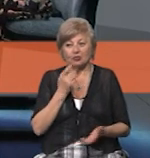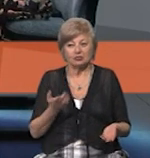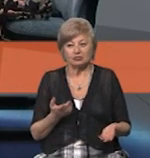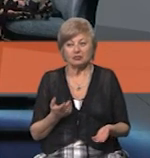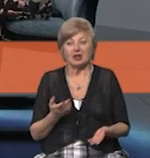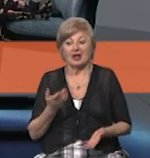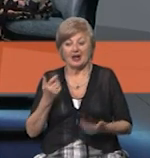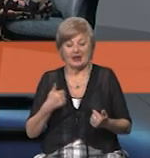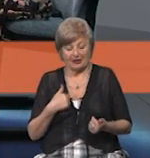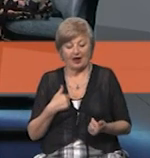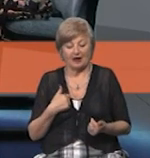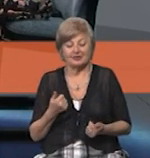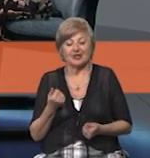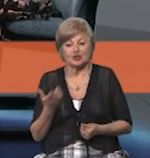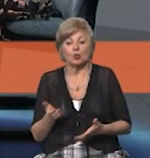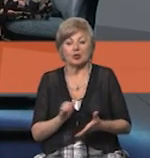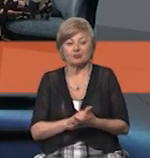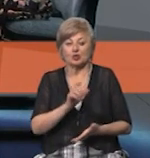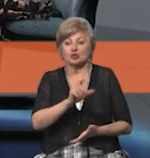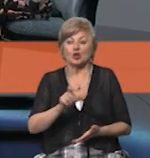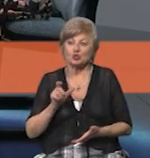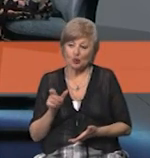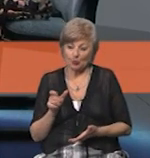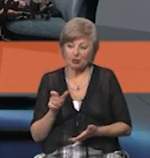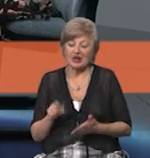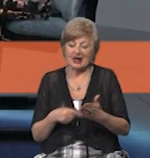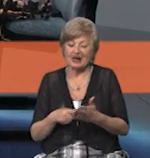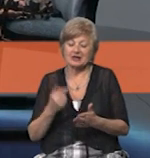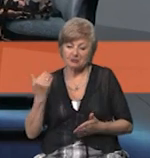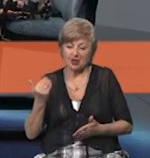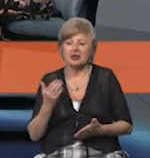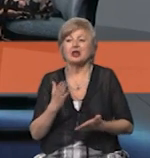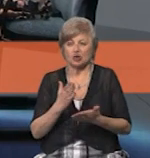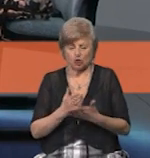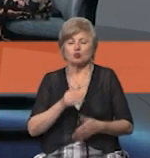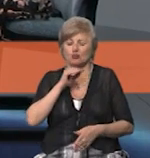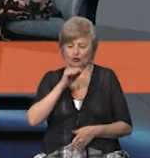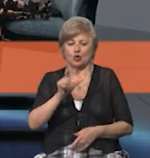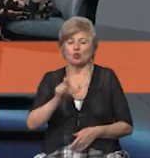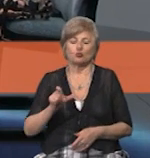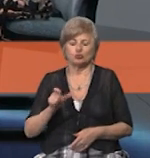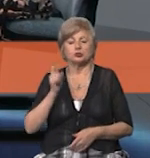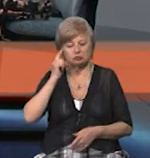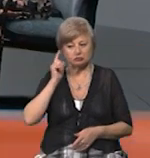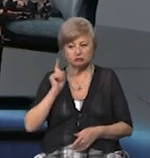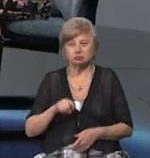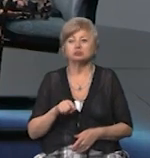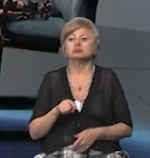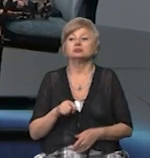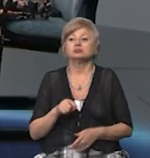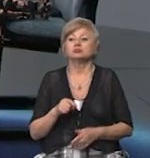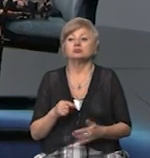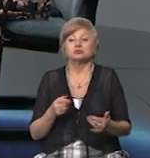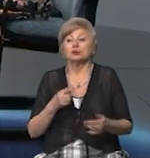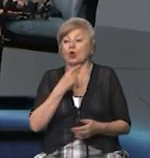я знайомий з людьми з мерії, вони досить прогресивні, є там люди прогресивні, які розуміються на сучасних